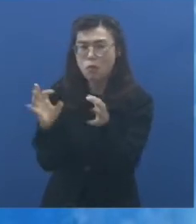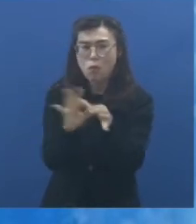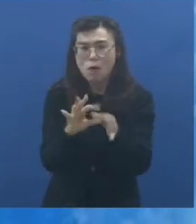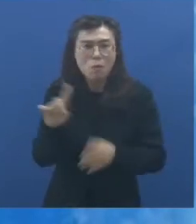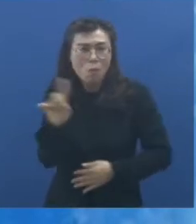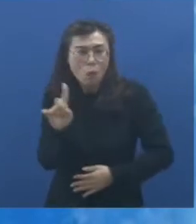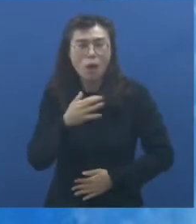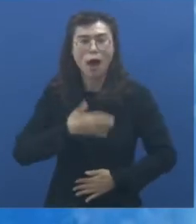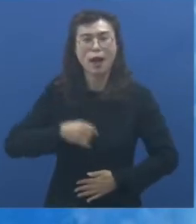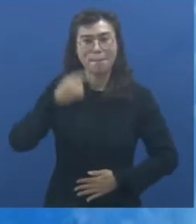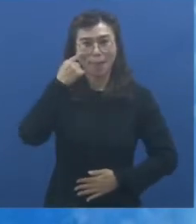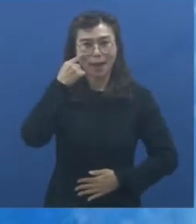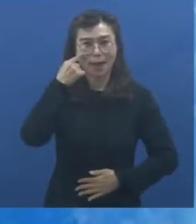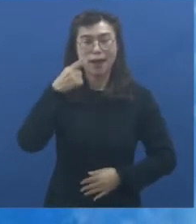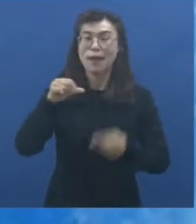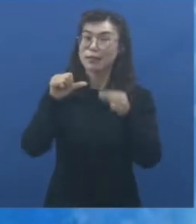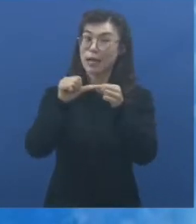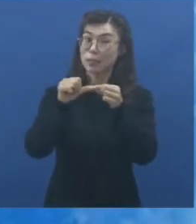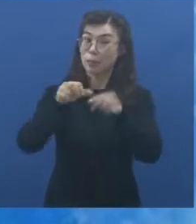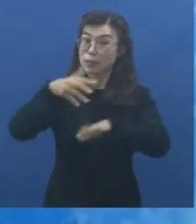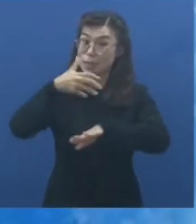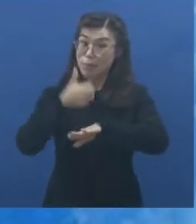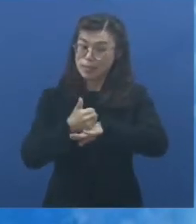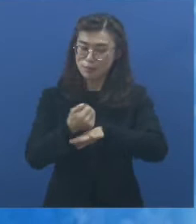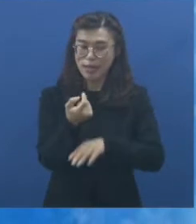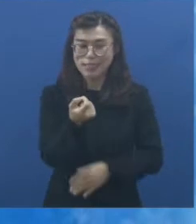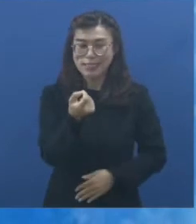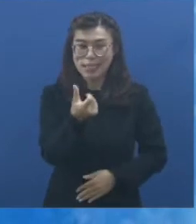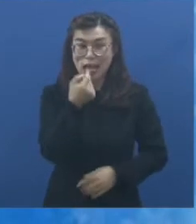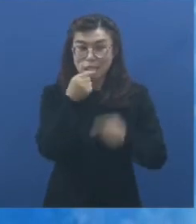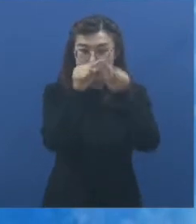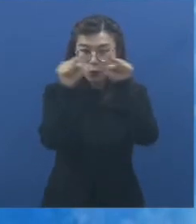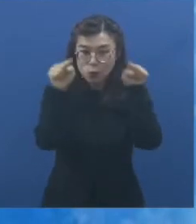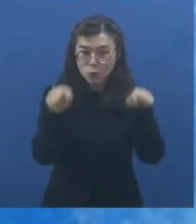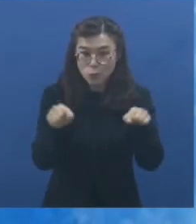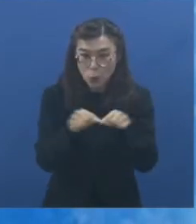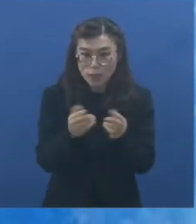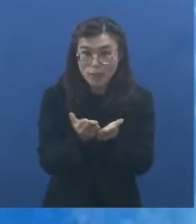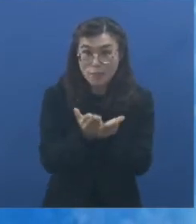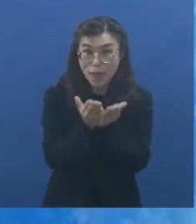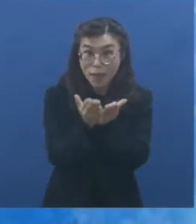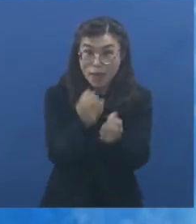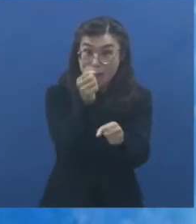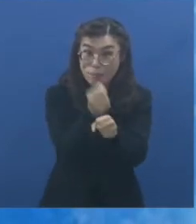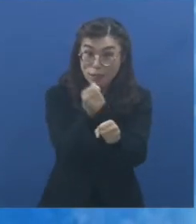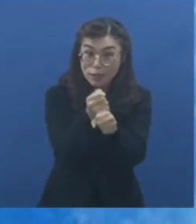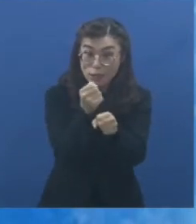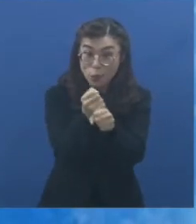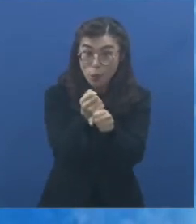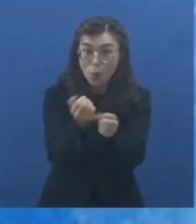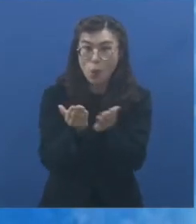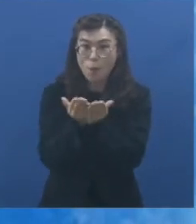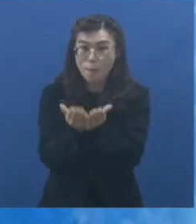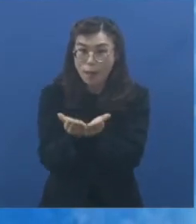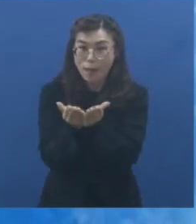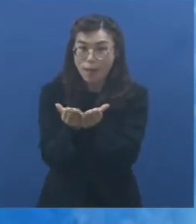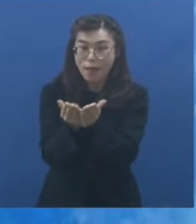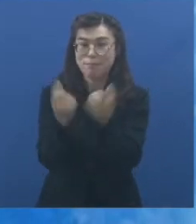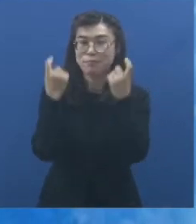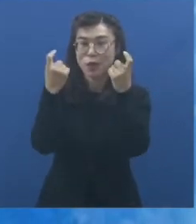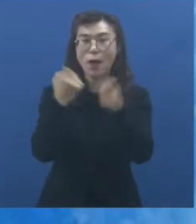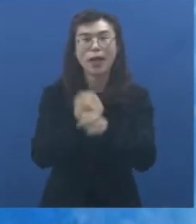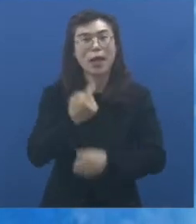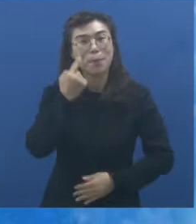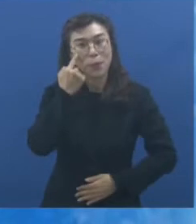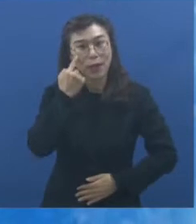마지막으로 우리 조그맣게 종이배를 만들어서 같이 물에 띄워서 항해를 한번 떠나 보도록 할게요 자 그